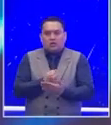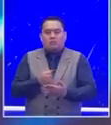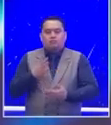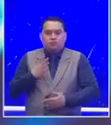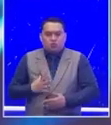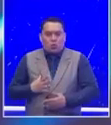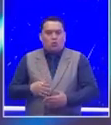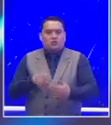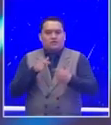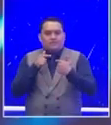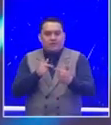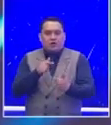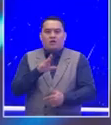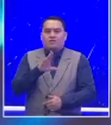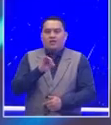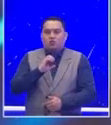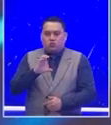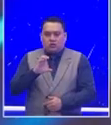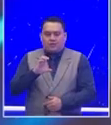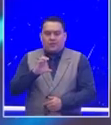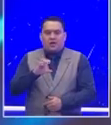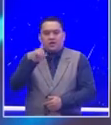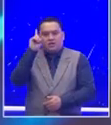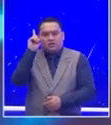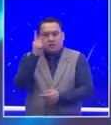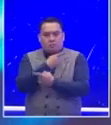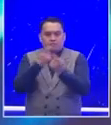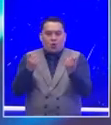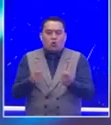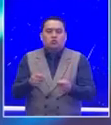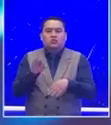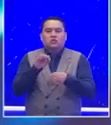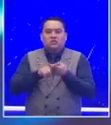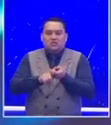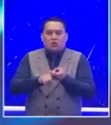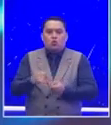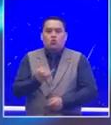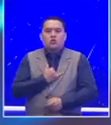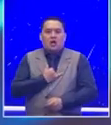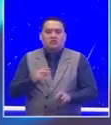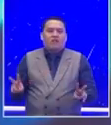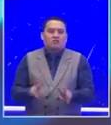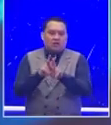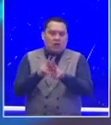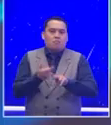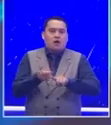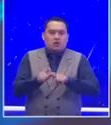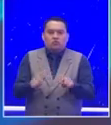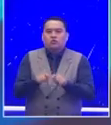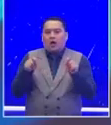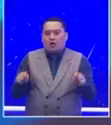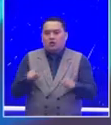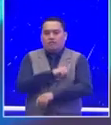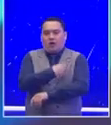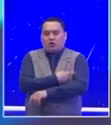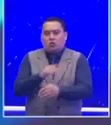противостоять ужасному вирусу COVID-19. Как всем известно, наибольшее количество зараженных именно у нас. Поэтому мы должны создать для наших